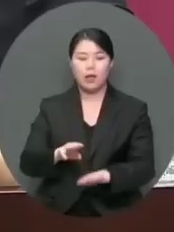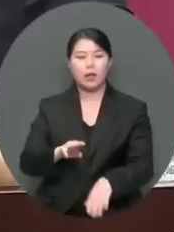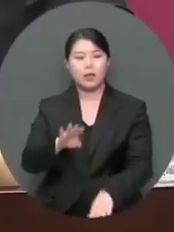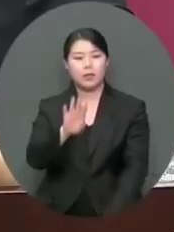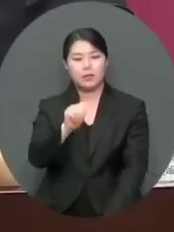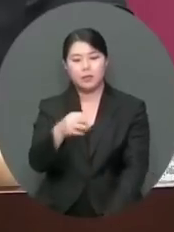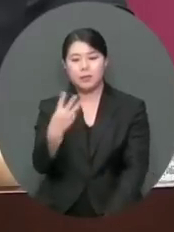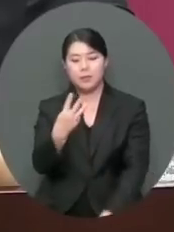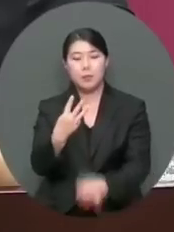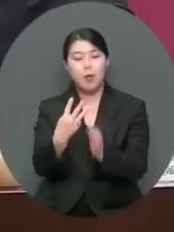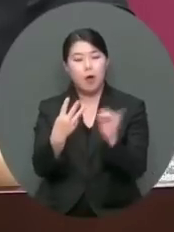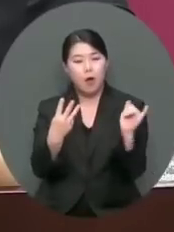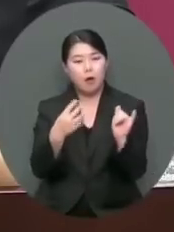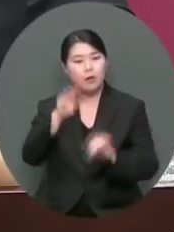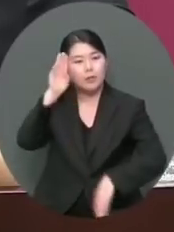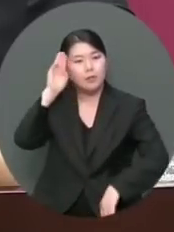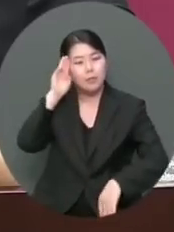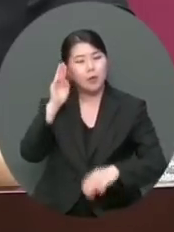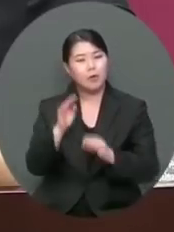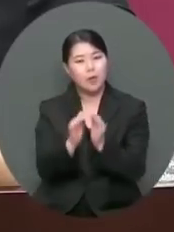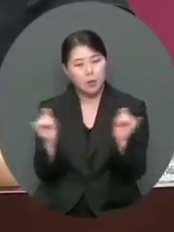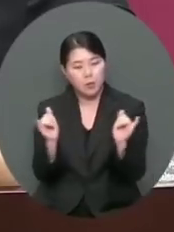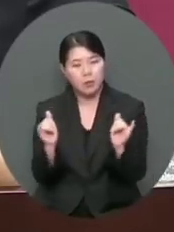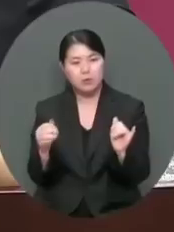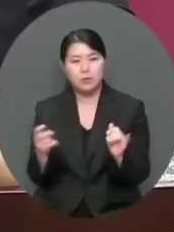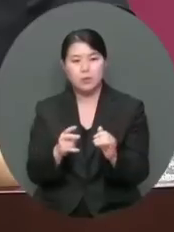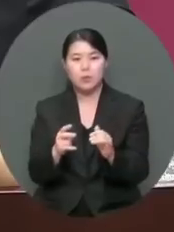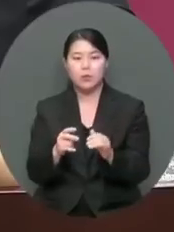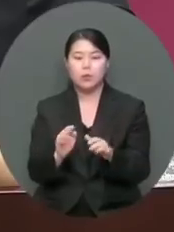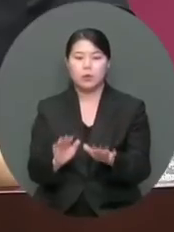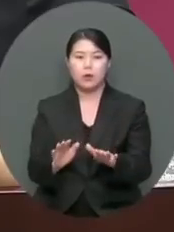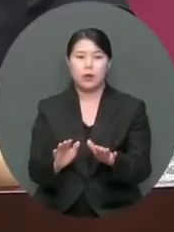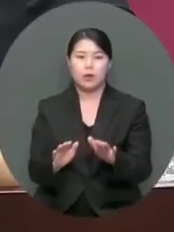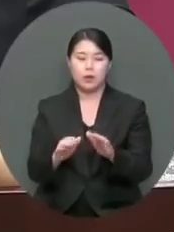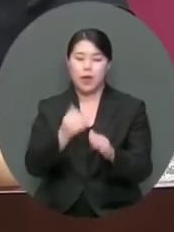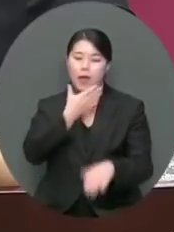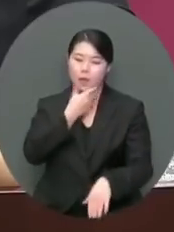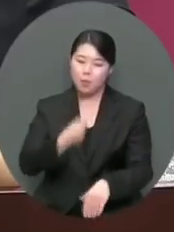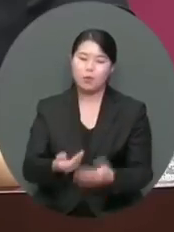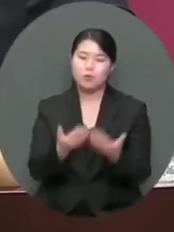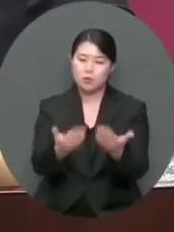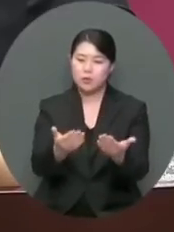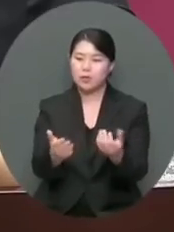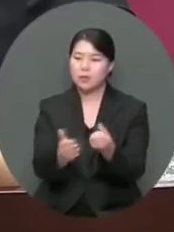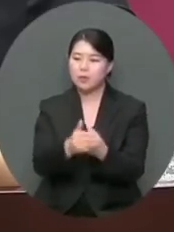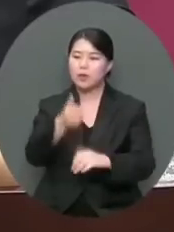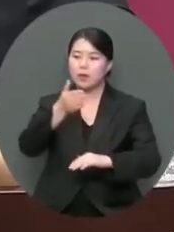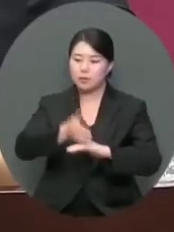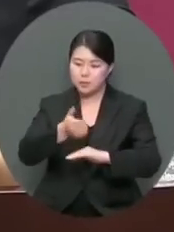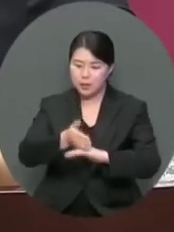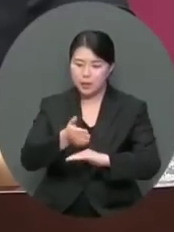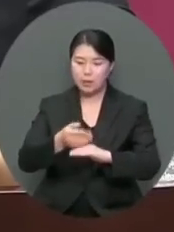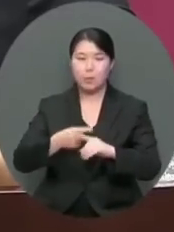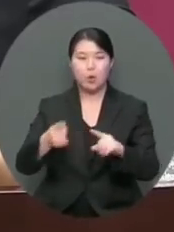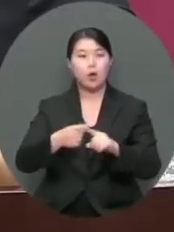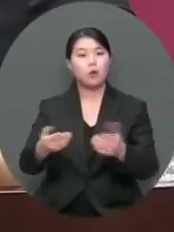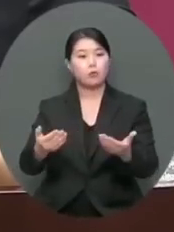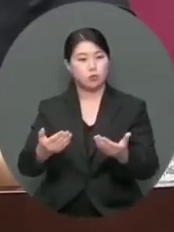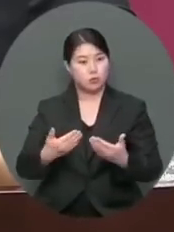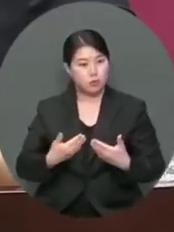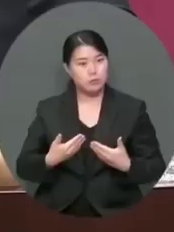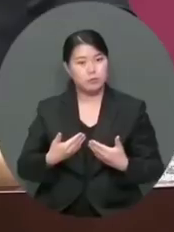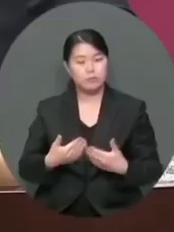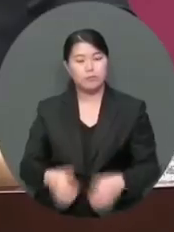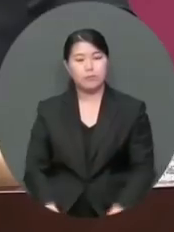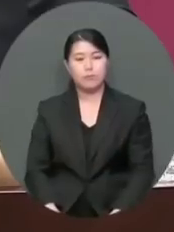잼버리 대원과 그 지도자들한테 안겨주었다. 그 점에 대해서 감사한다. 그런 평가를 하신